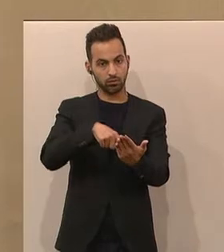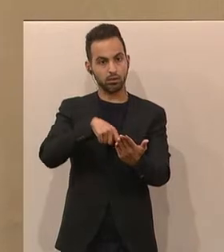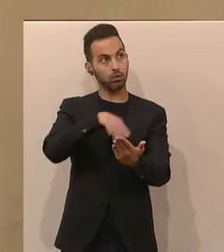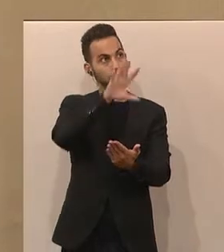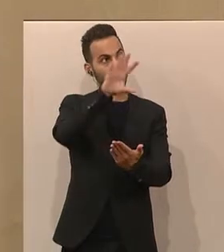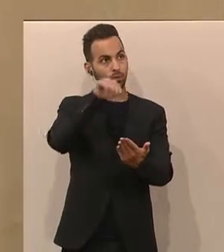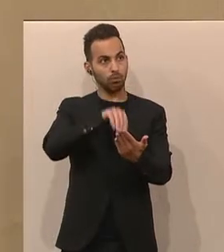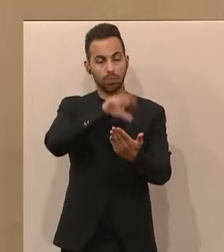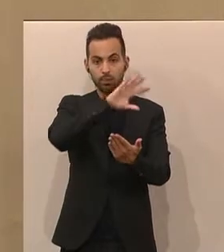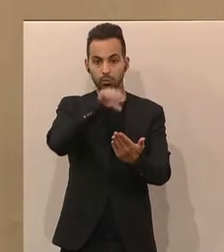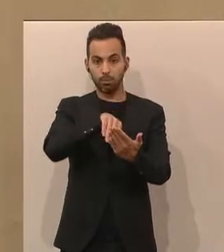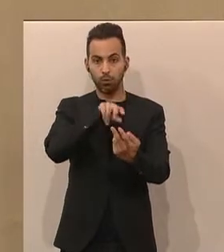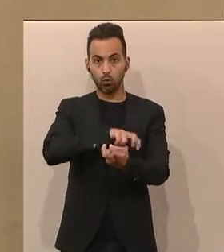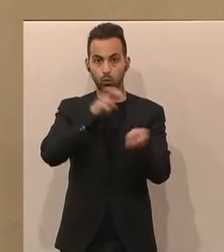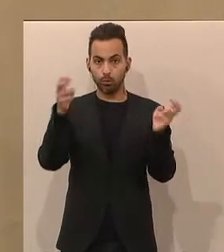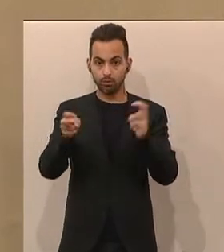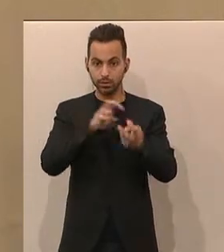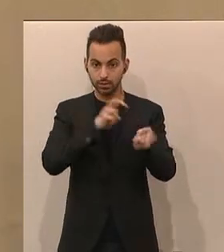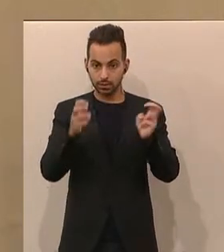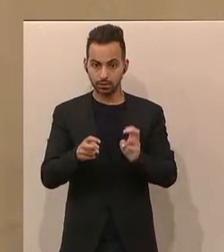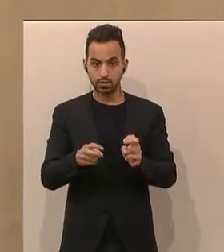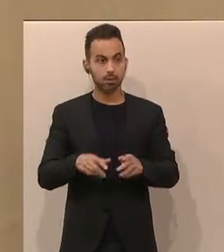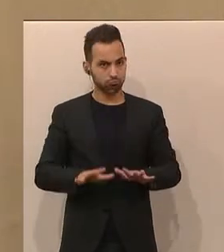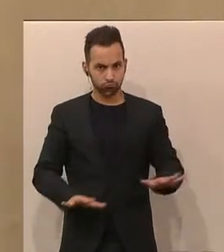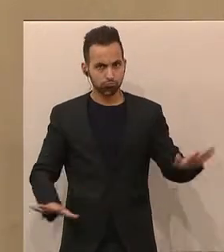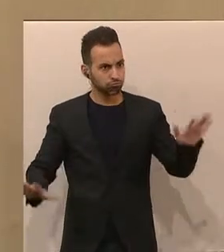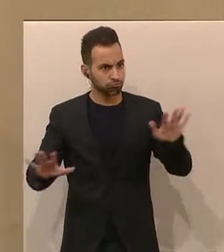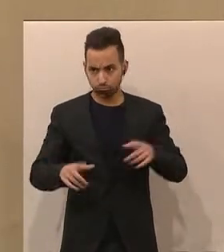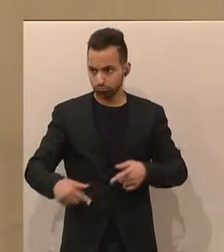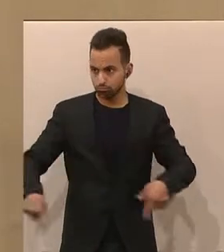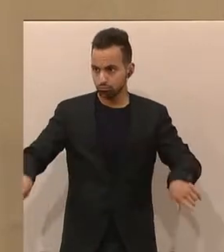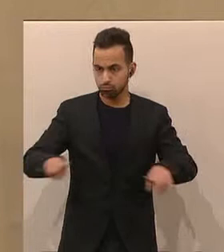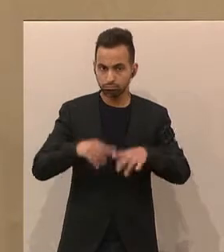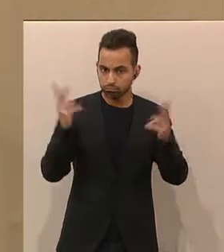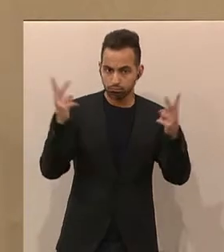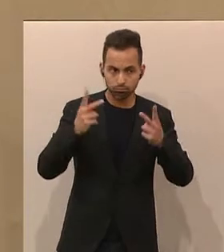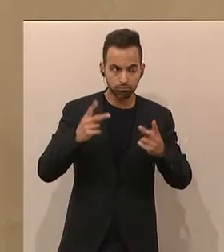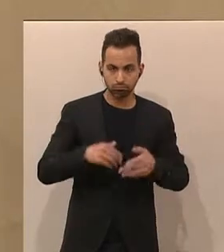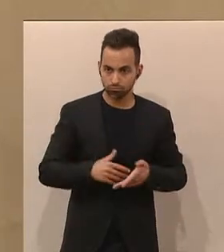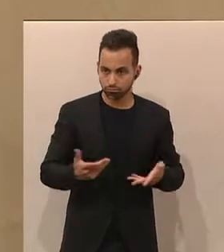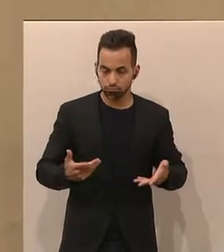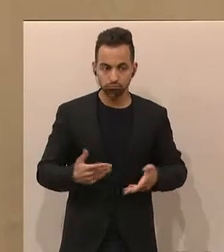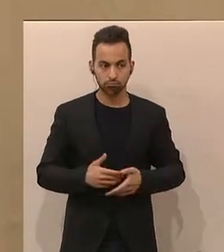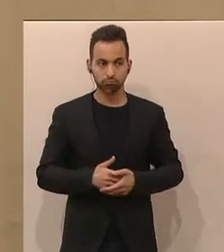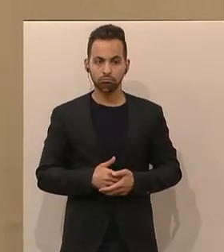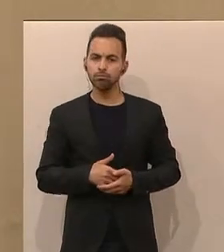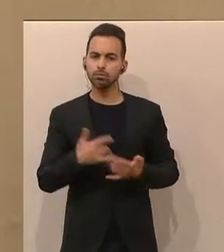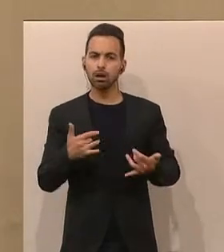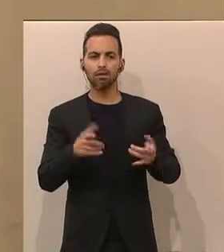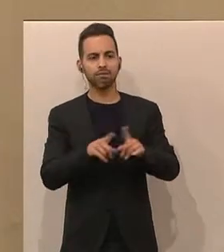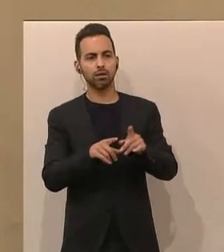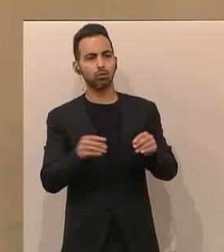umzusetzen ist. Darüber, glaube ich, sind wir uns ja zweifelsfrei einig, dass hier